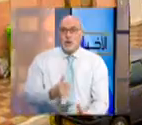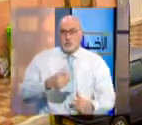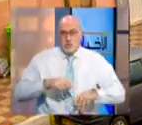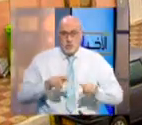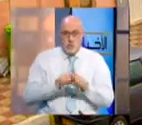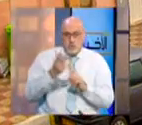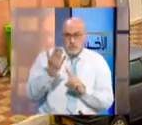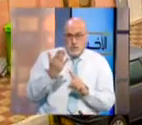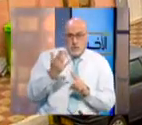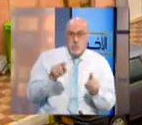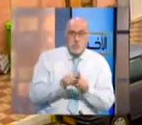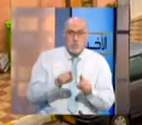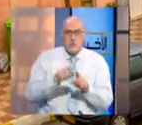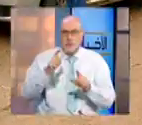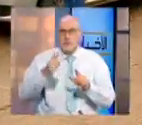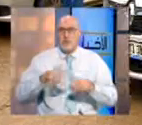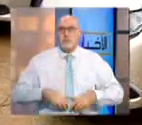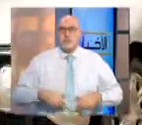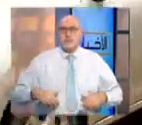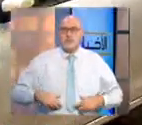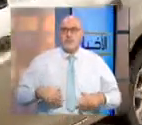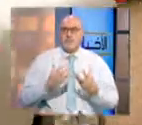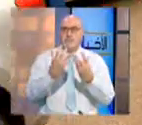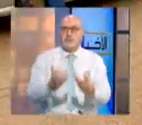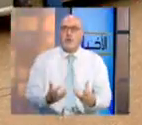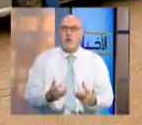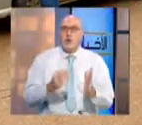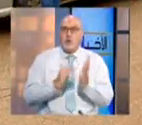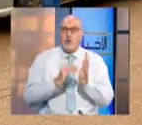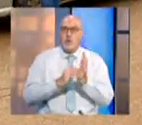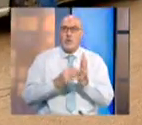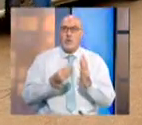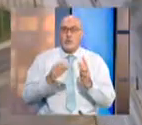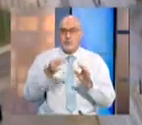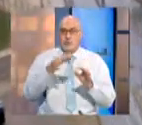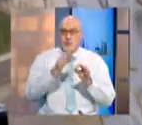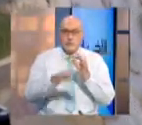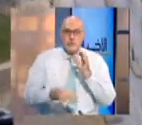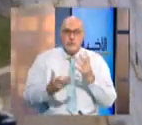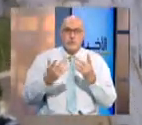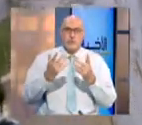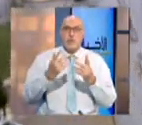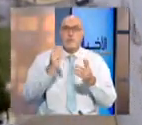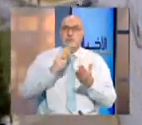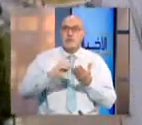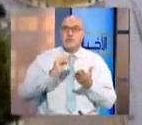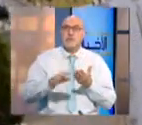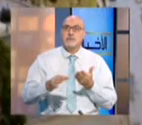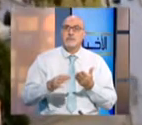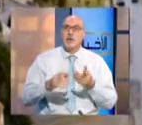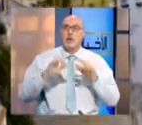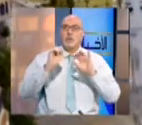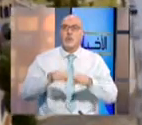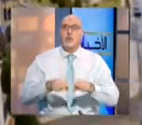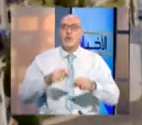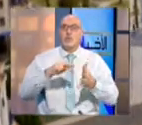بلديات ولاية تسمسيلت، والتي يسعى القائمون عليها إلى إيجاد حلول إدارية قطاعية توافقية تسمح